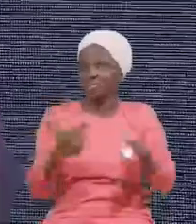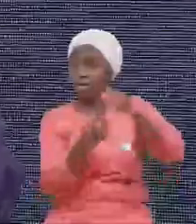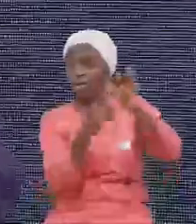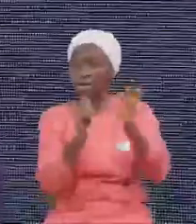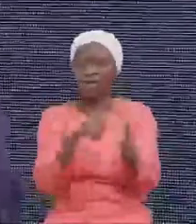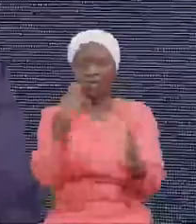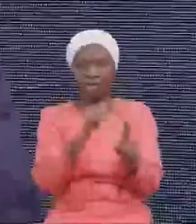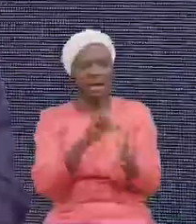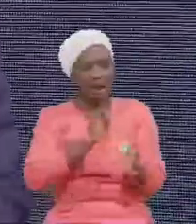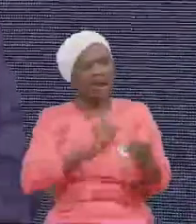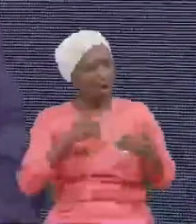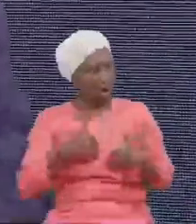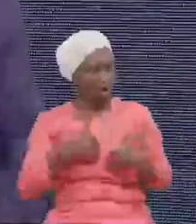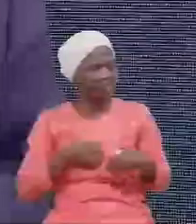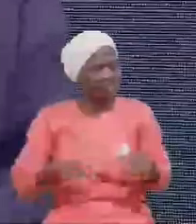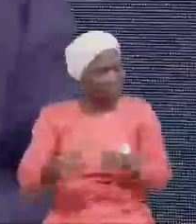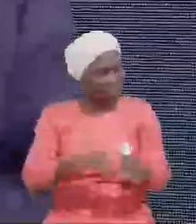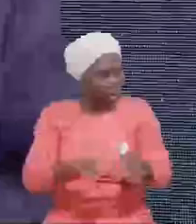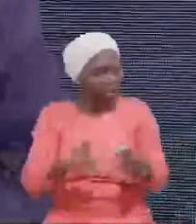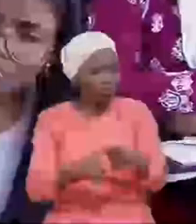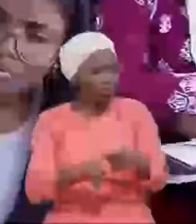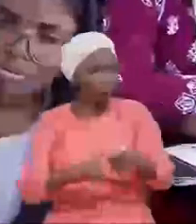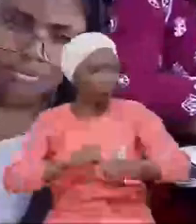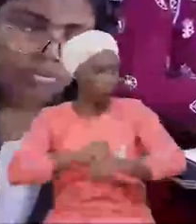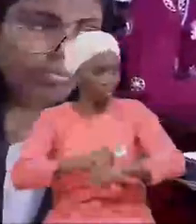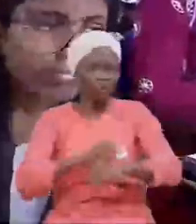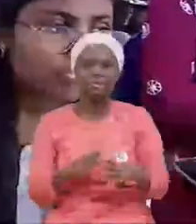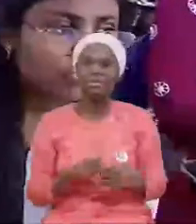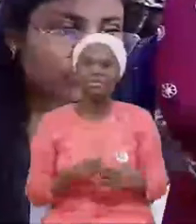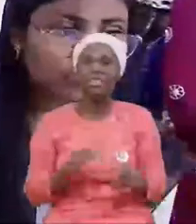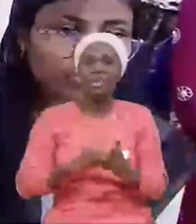qui dit j'ai un caractère à protéger.